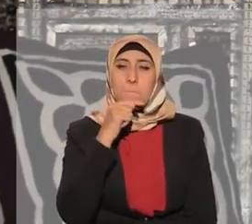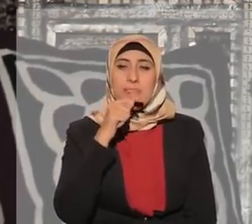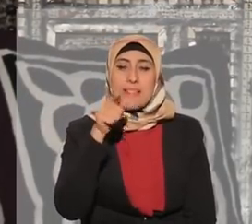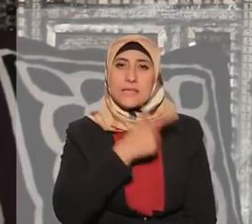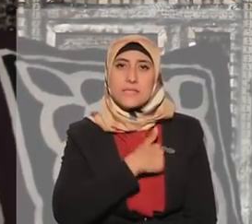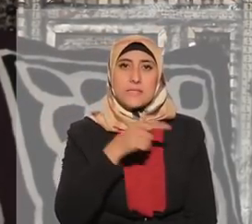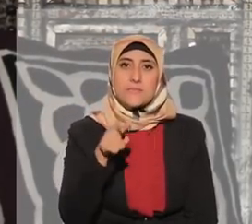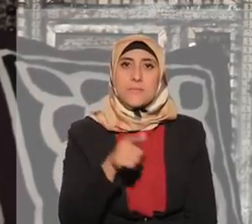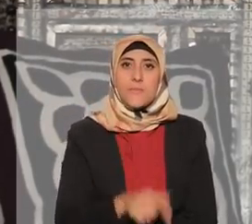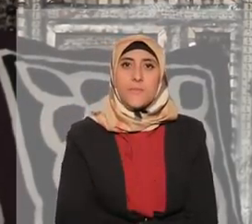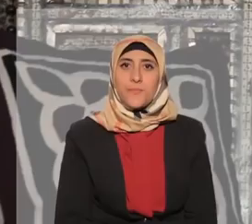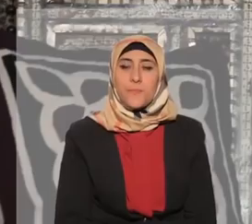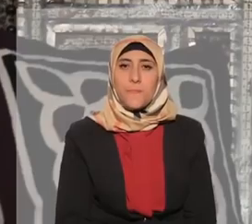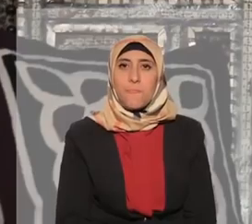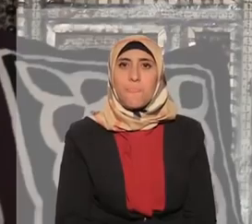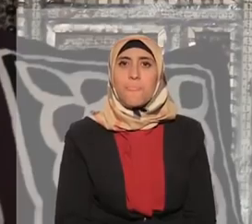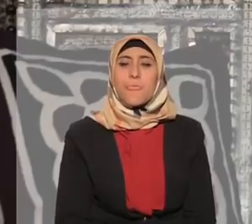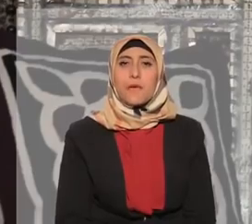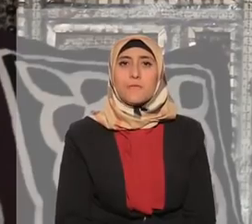يحبها.